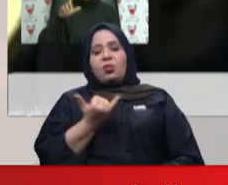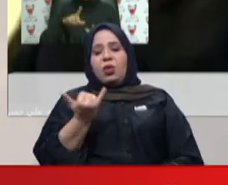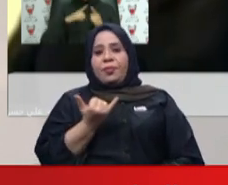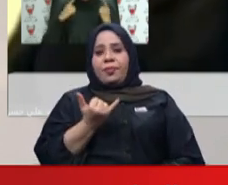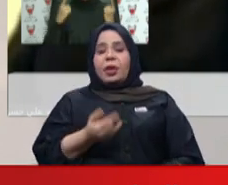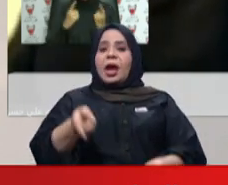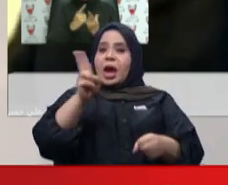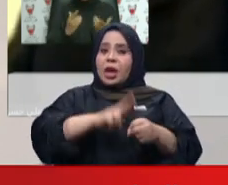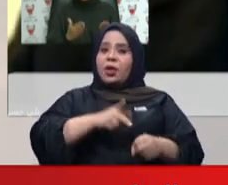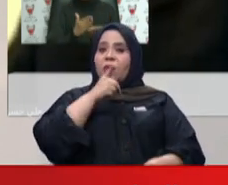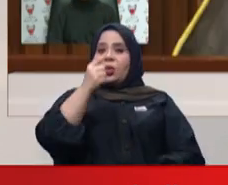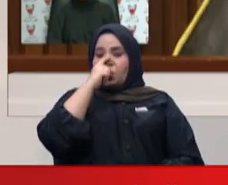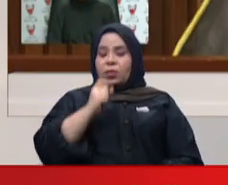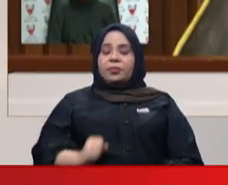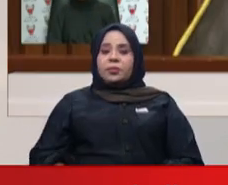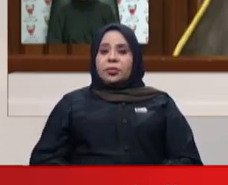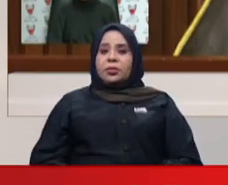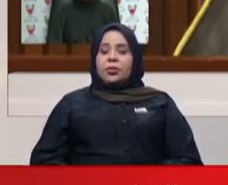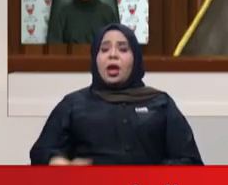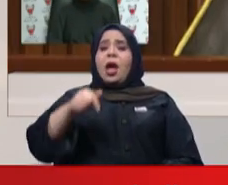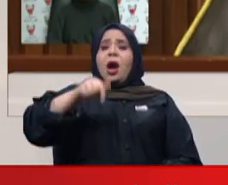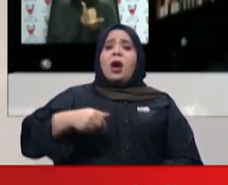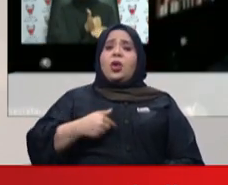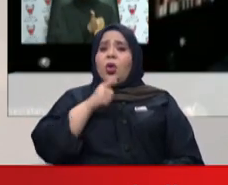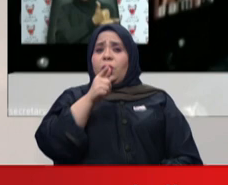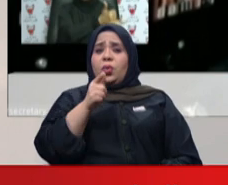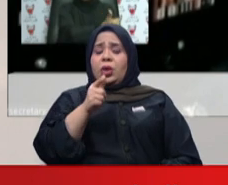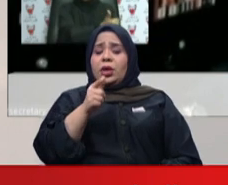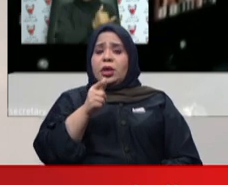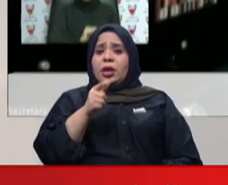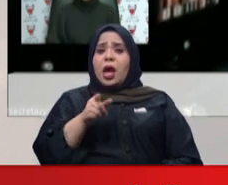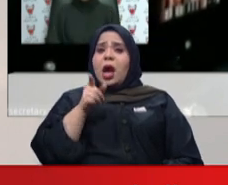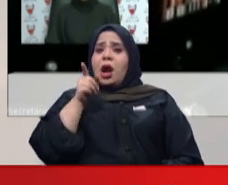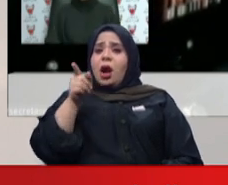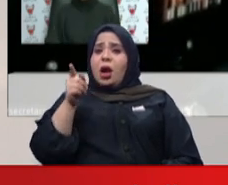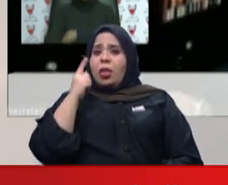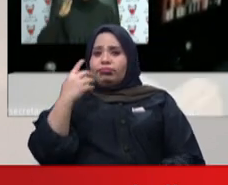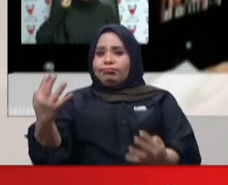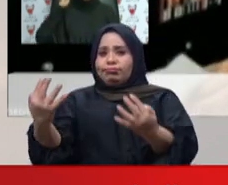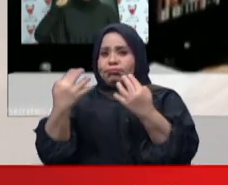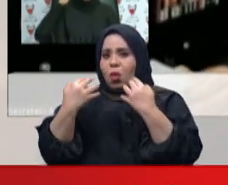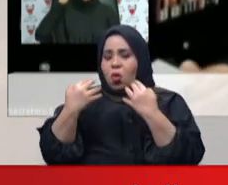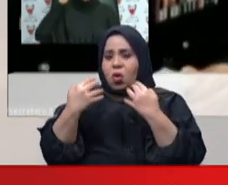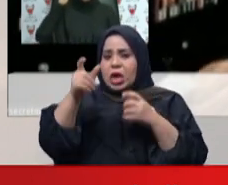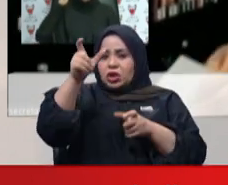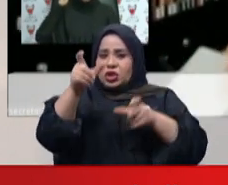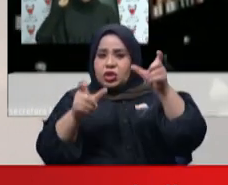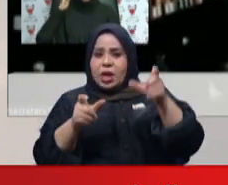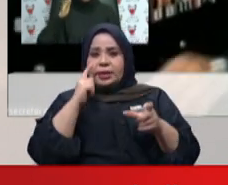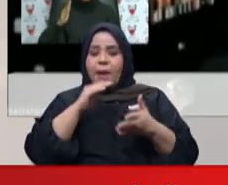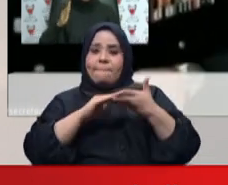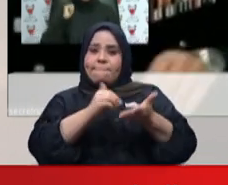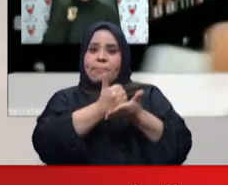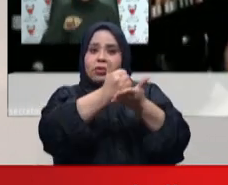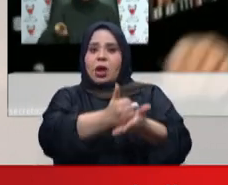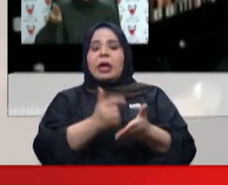فزعة وكلنا نخوة. فهذا طبعا دل على أن هذا الإقبال من قبل المتطوعين الذين